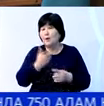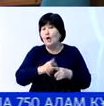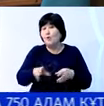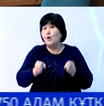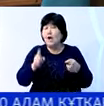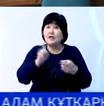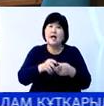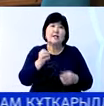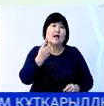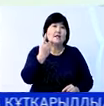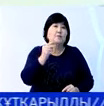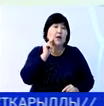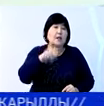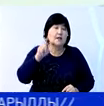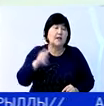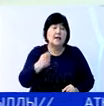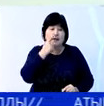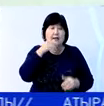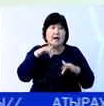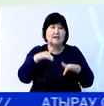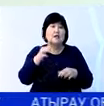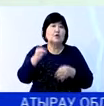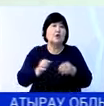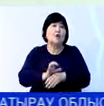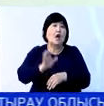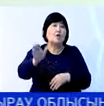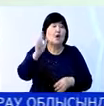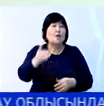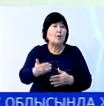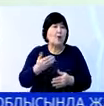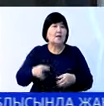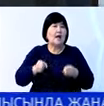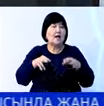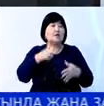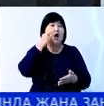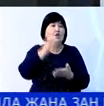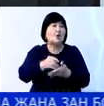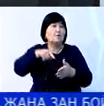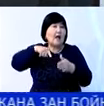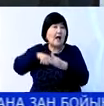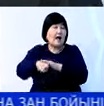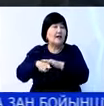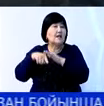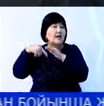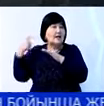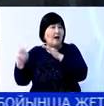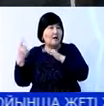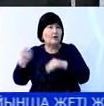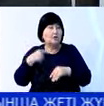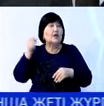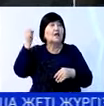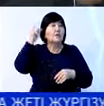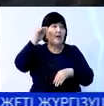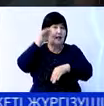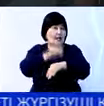қылмысқа қатысы бар тағы бір күдіктінің ісі жақында сотқа жолданбақ. Оның бұған дейін қылмыстық жауаптылықтан қашып, бой тасалап жүргені белгілі